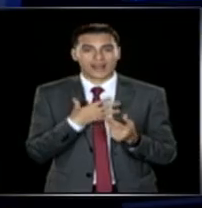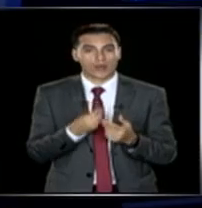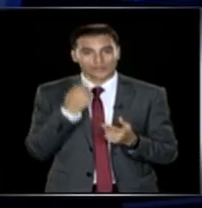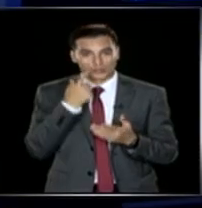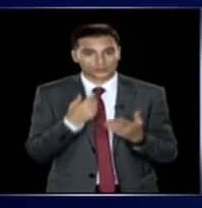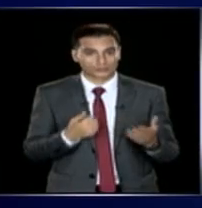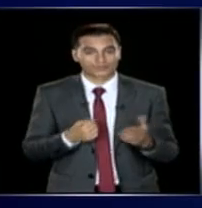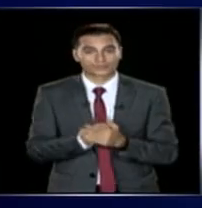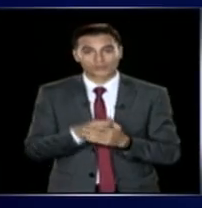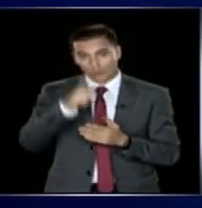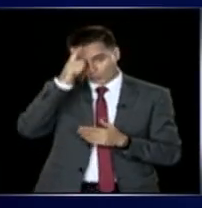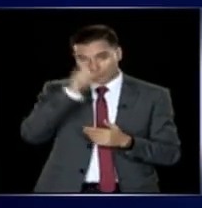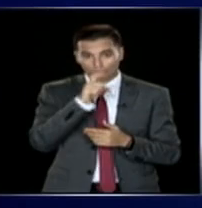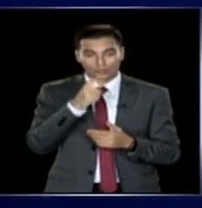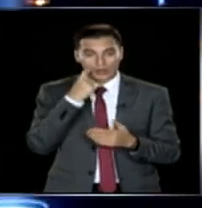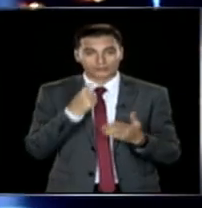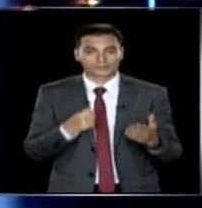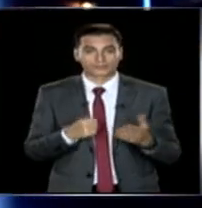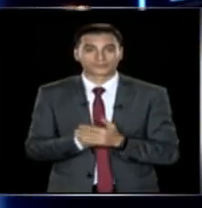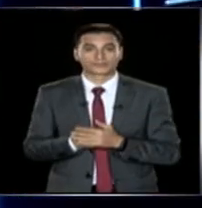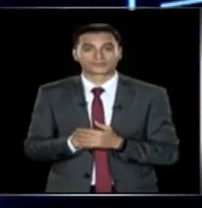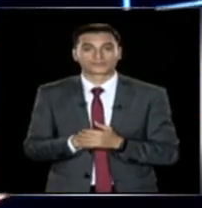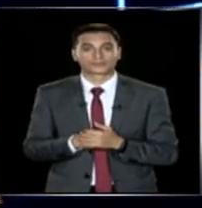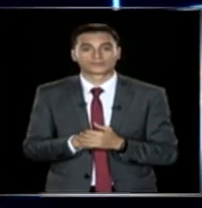الأوفياء. علوم، والسؤال هو: